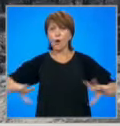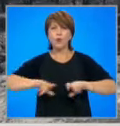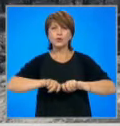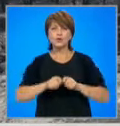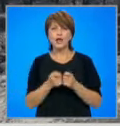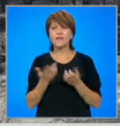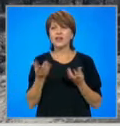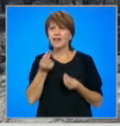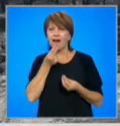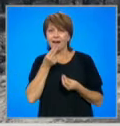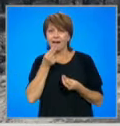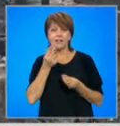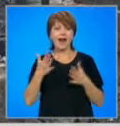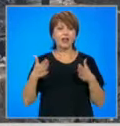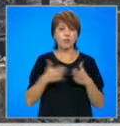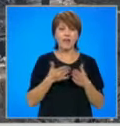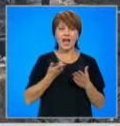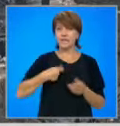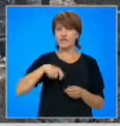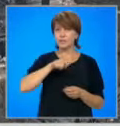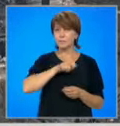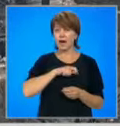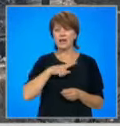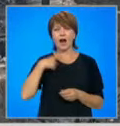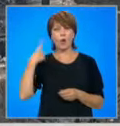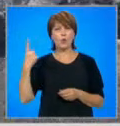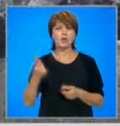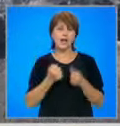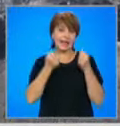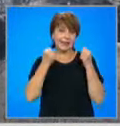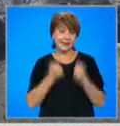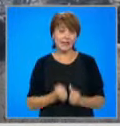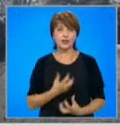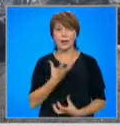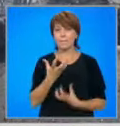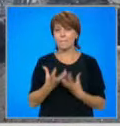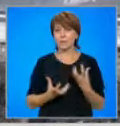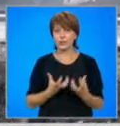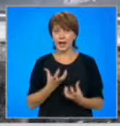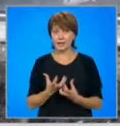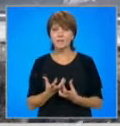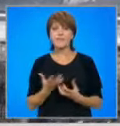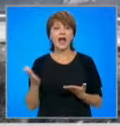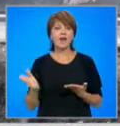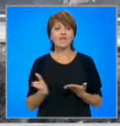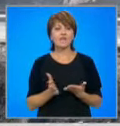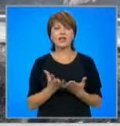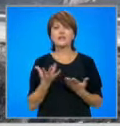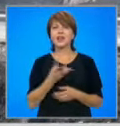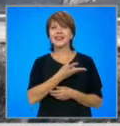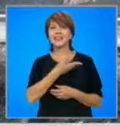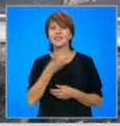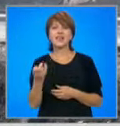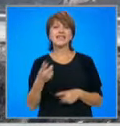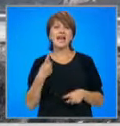и поминъка на хората. Испания преживява година с най-тежките пожари, откакто се води статистика. Вече са погълнати 200